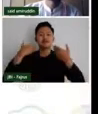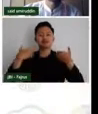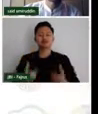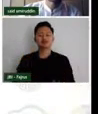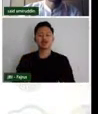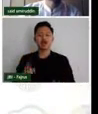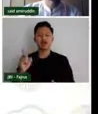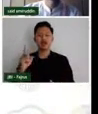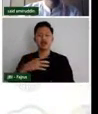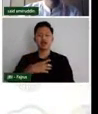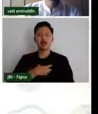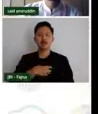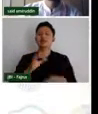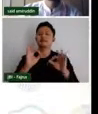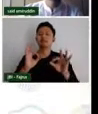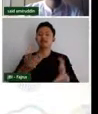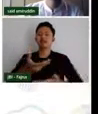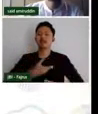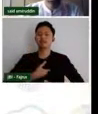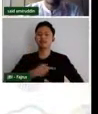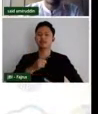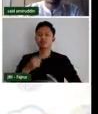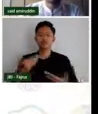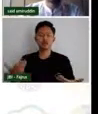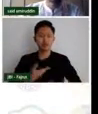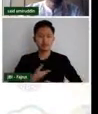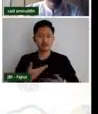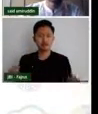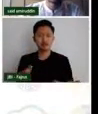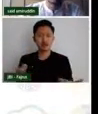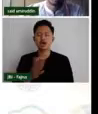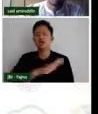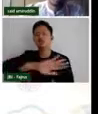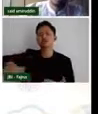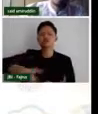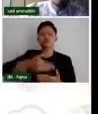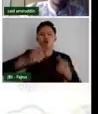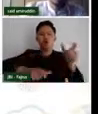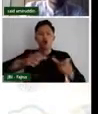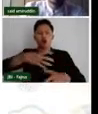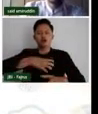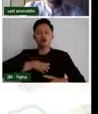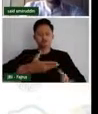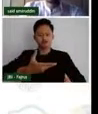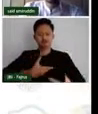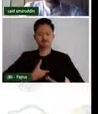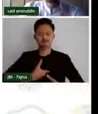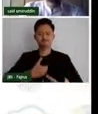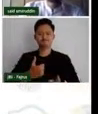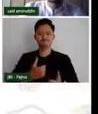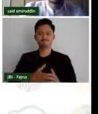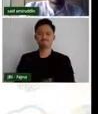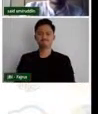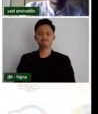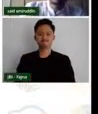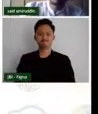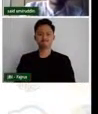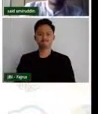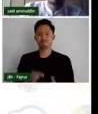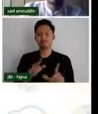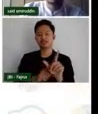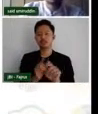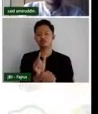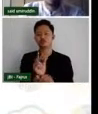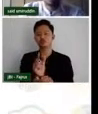untuk mendapatkan pendidikan itu didapatkan oleh semua orang. Jadi tidak ada pengecualian. Kemudian landasan secara yuridisnya kita bisa